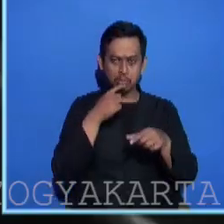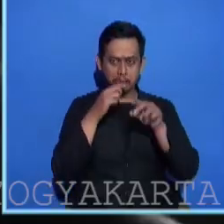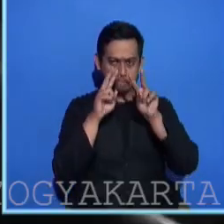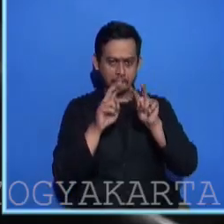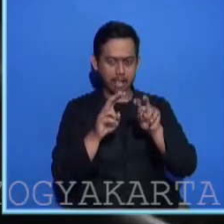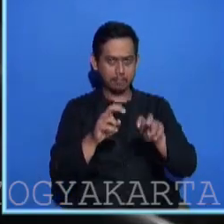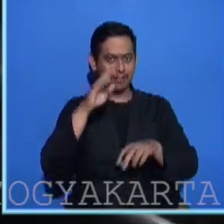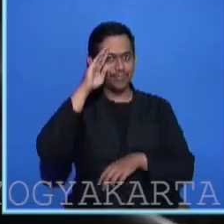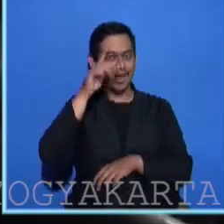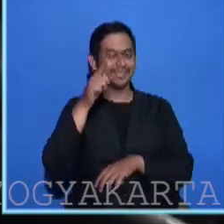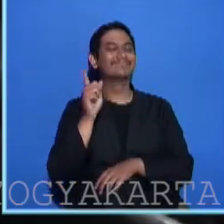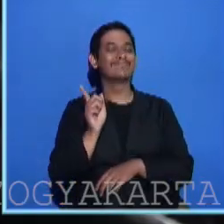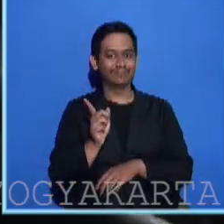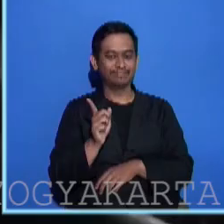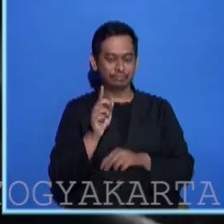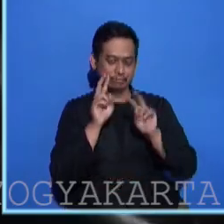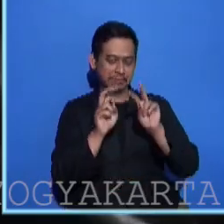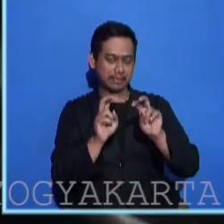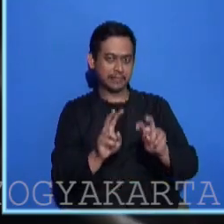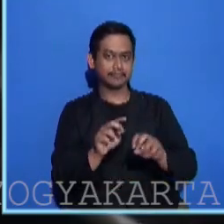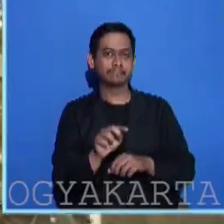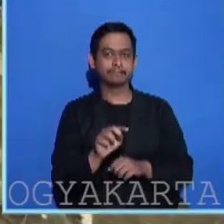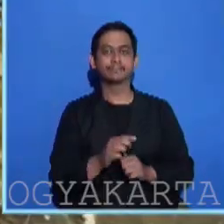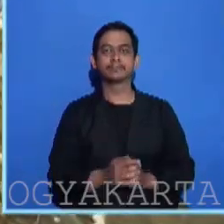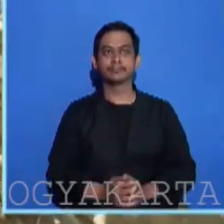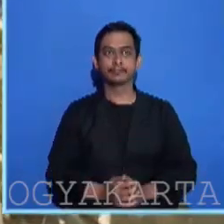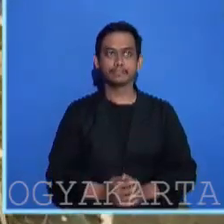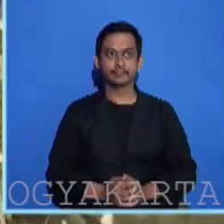Lalu Lintas Polresta Magelang. Demikian Dian Adi, TVRI Yogyakarta melaporkan.